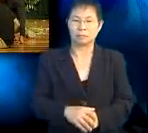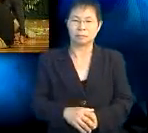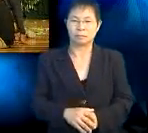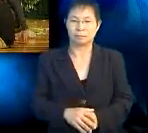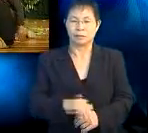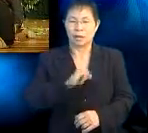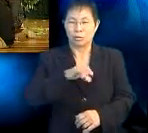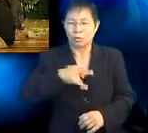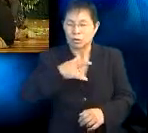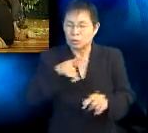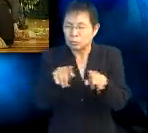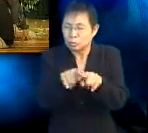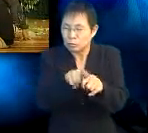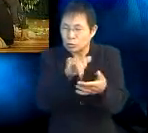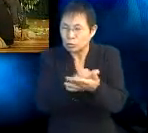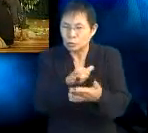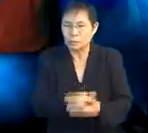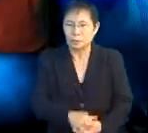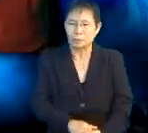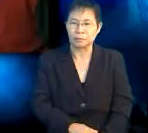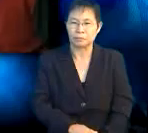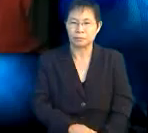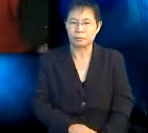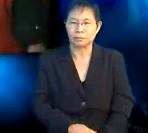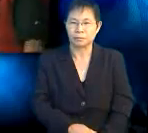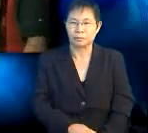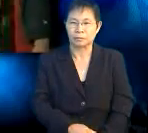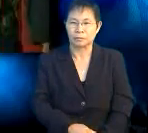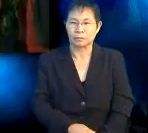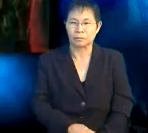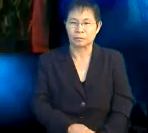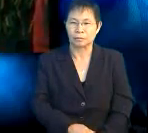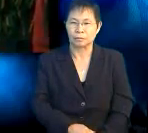Benar. Aku rasa pun begitu juga. Menurut jadualnya,